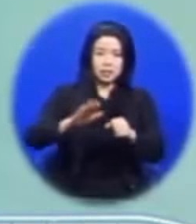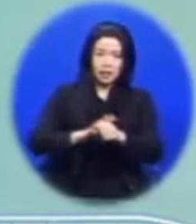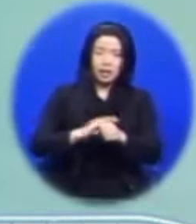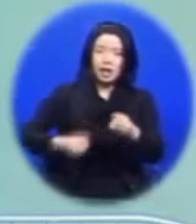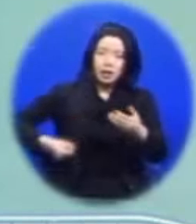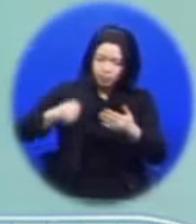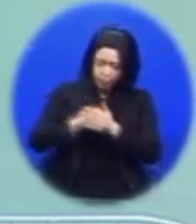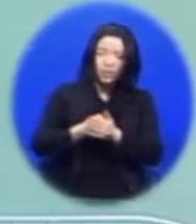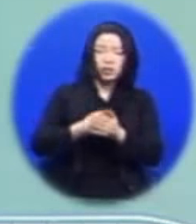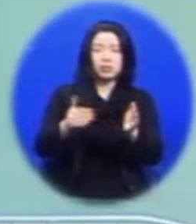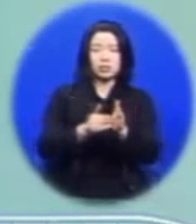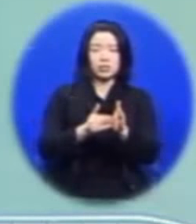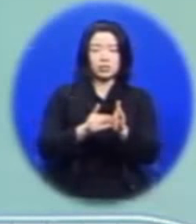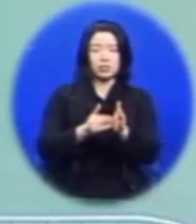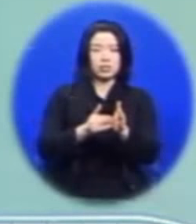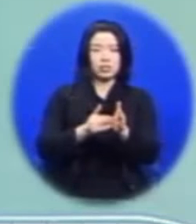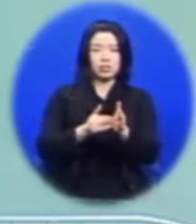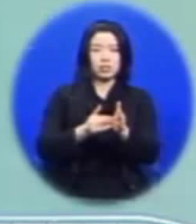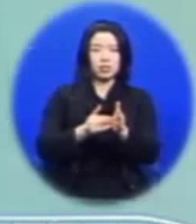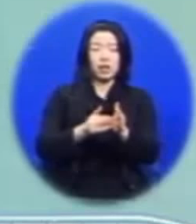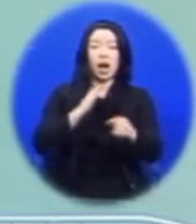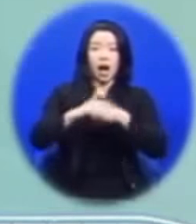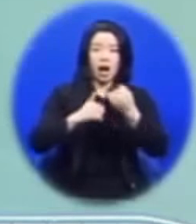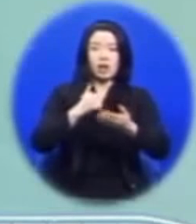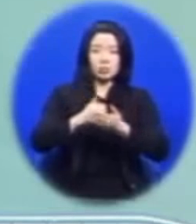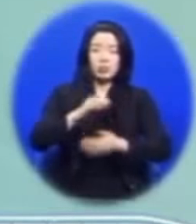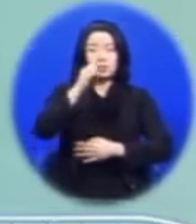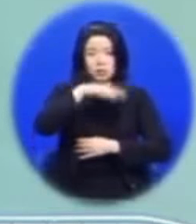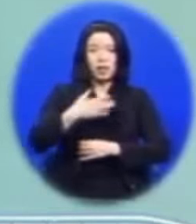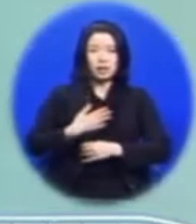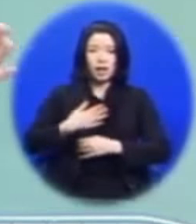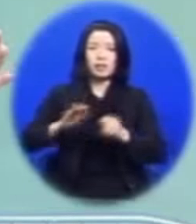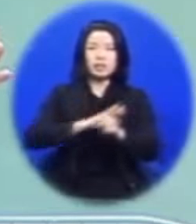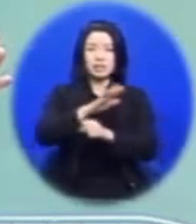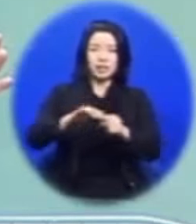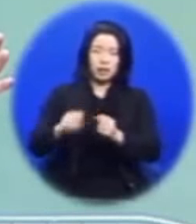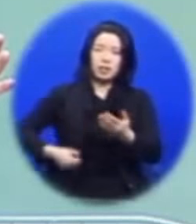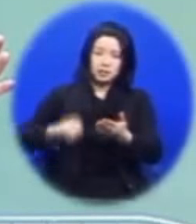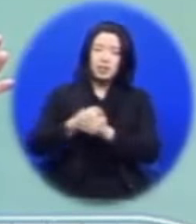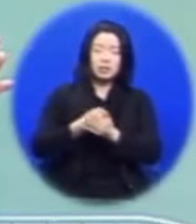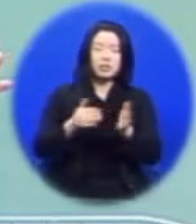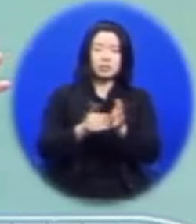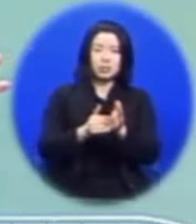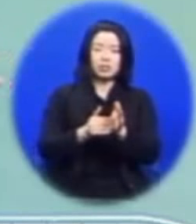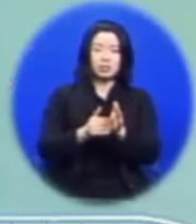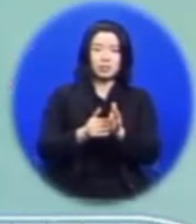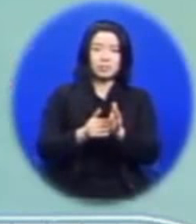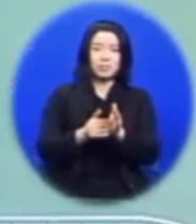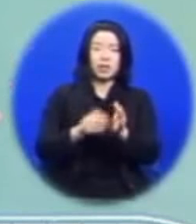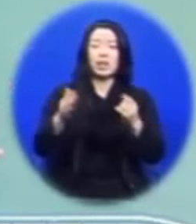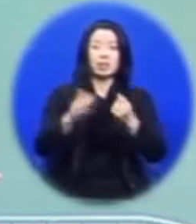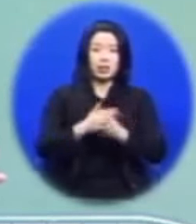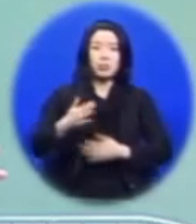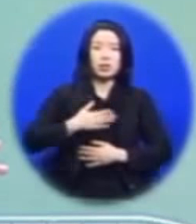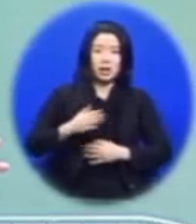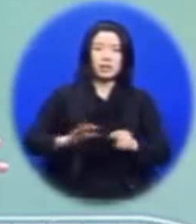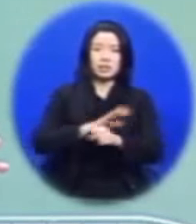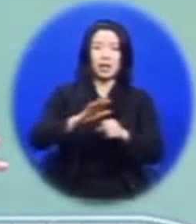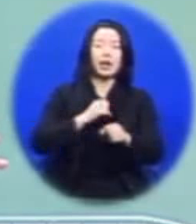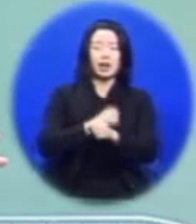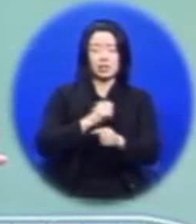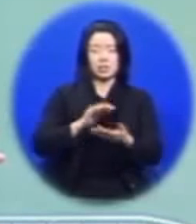작정하셨습니다 그냥 하나님은 그냥 나를 사랑하기로 작정하셨다 아멘 그래서 나를 사랑하시는